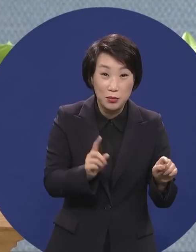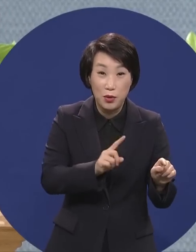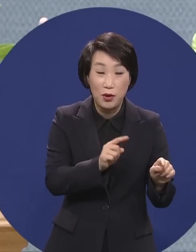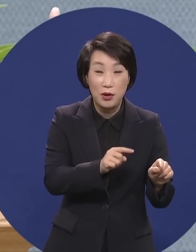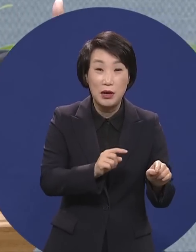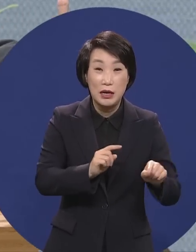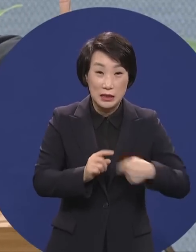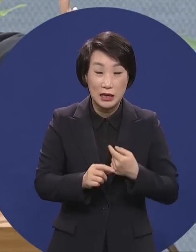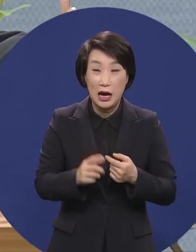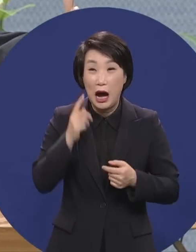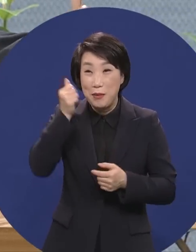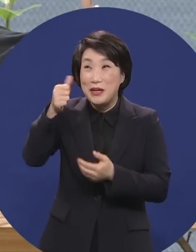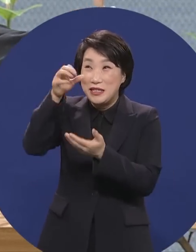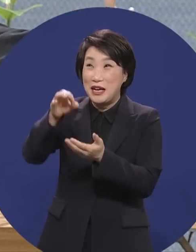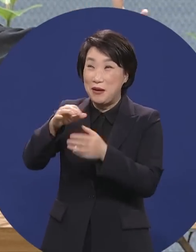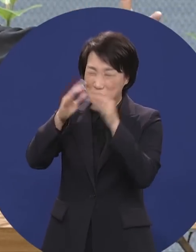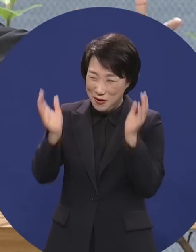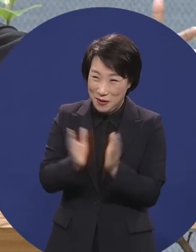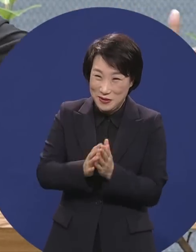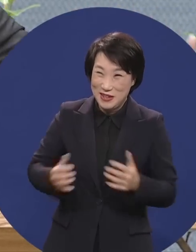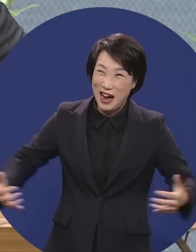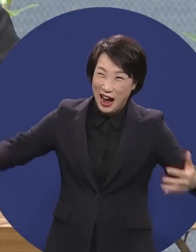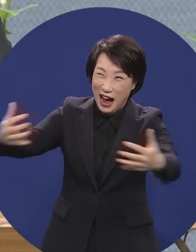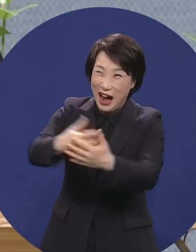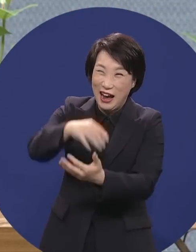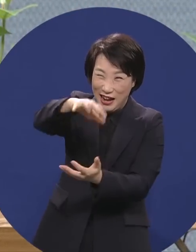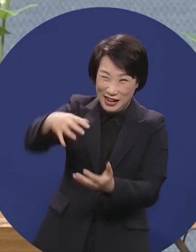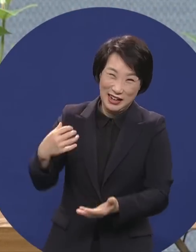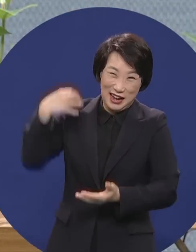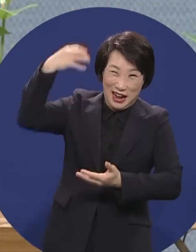순간에 자기가 아버지 재산을 하나를 가지고